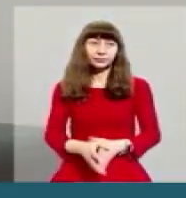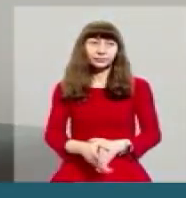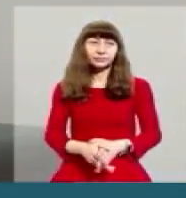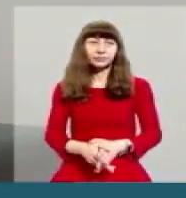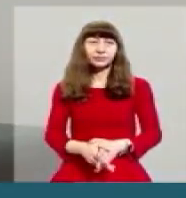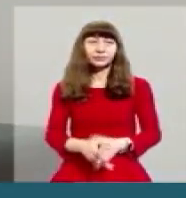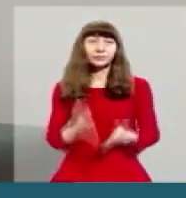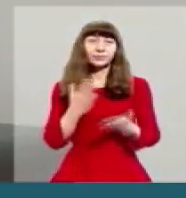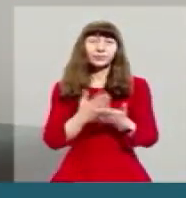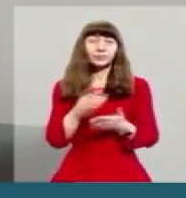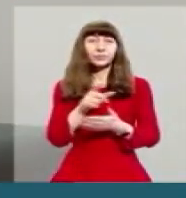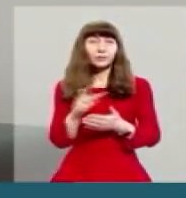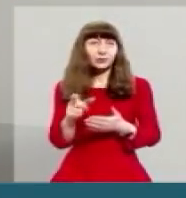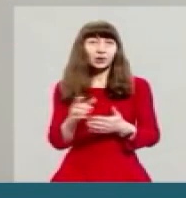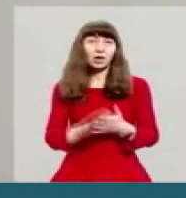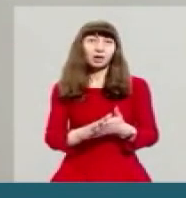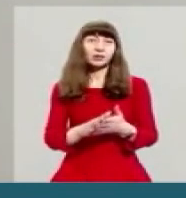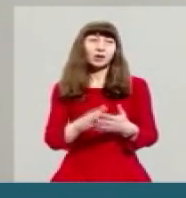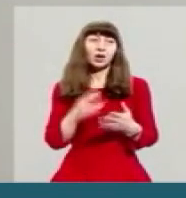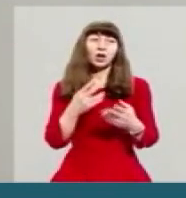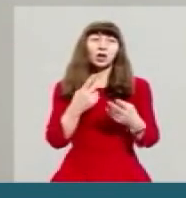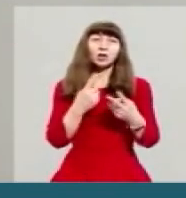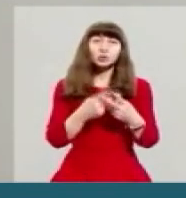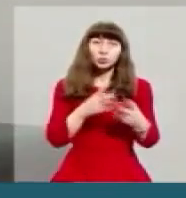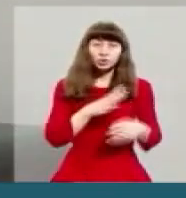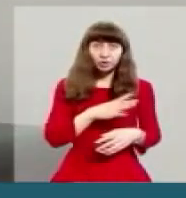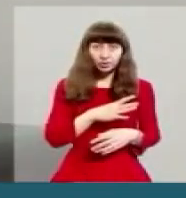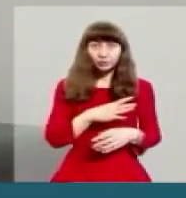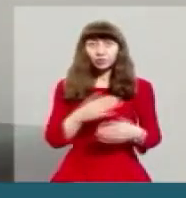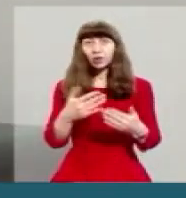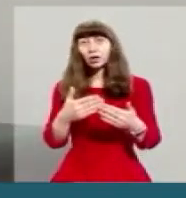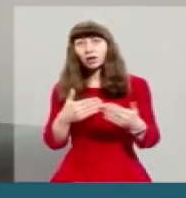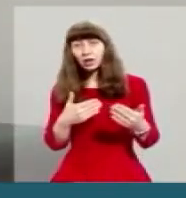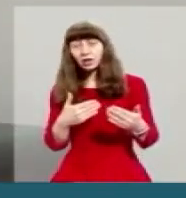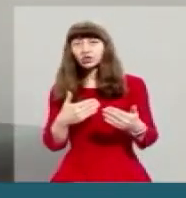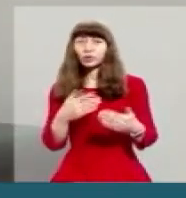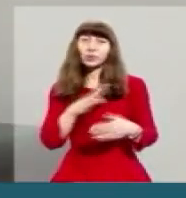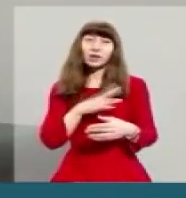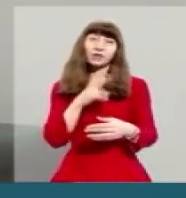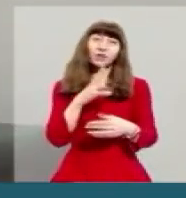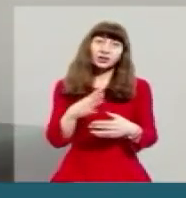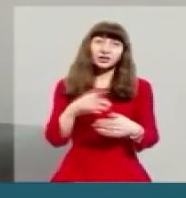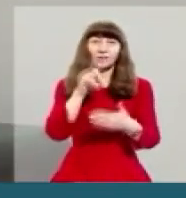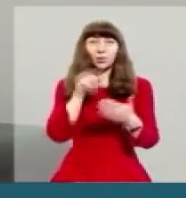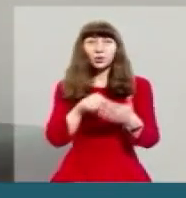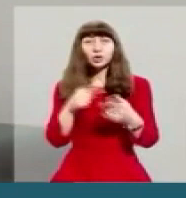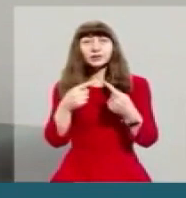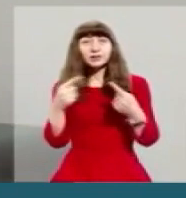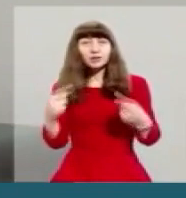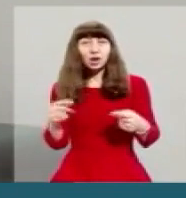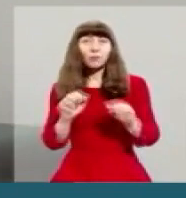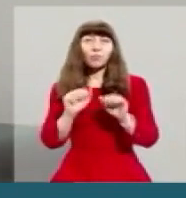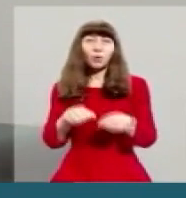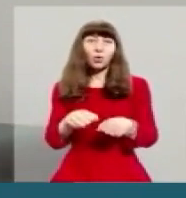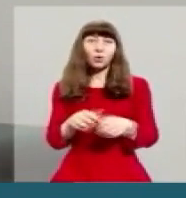отображается. Есть люди, которые осуждены. Может, у них были квартиры. Вопросы разные бывают. Там, получается, могут